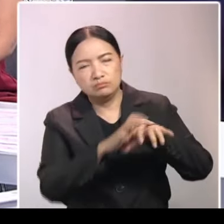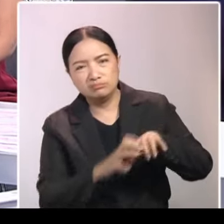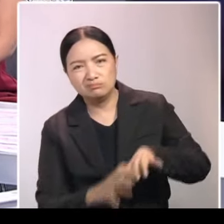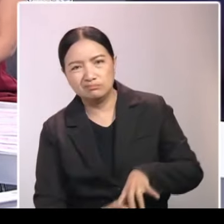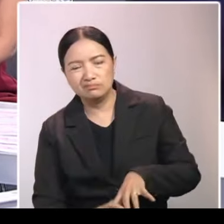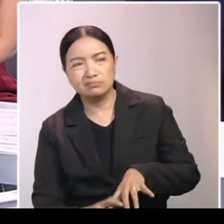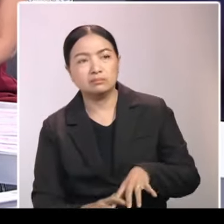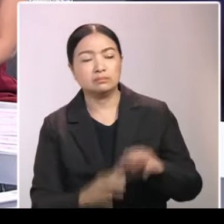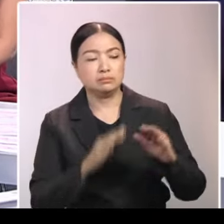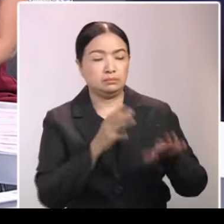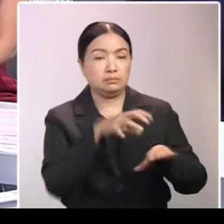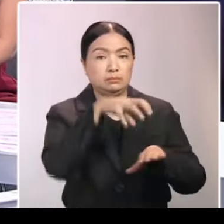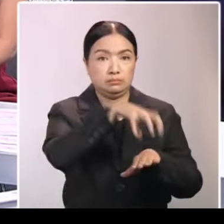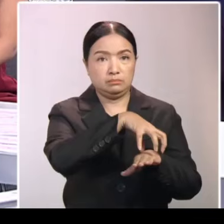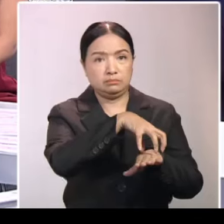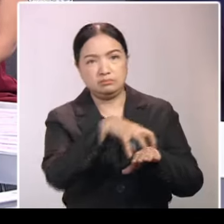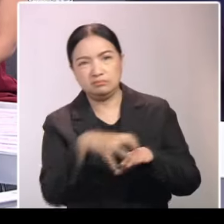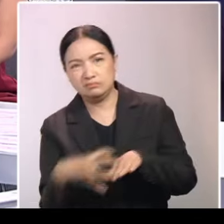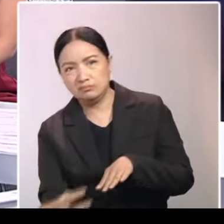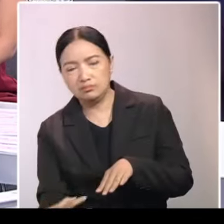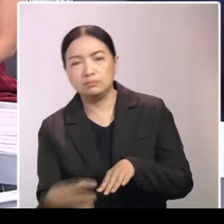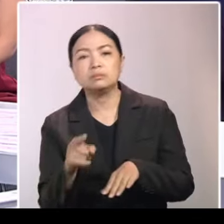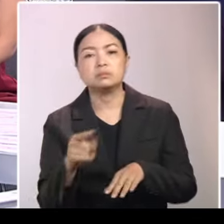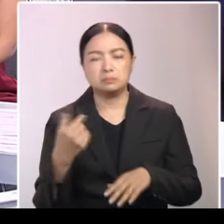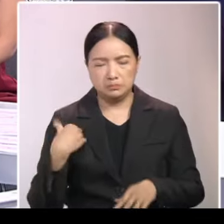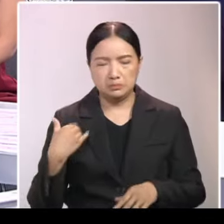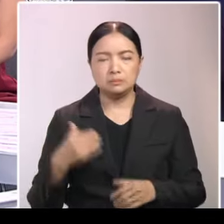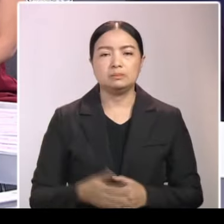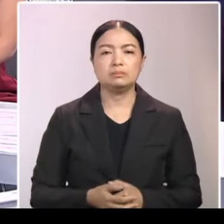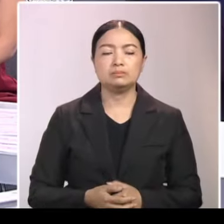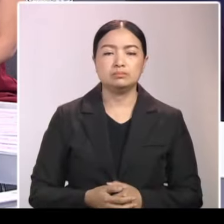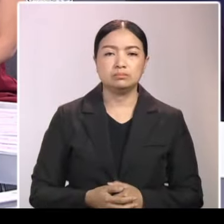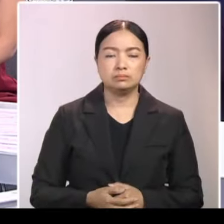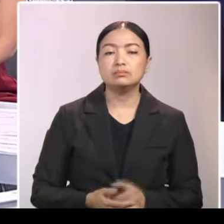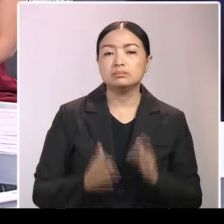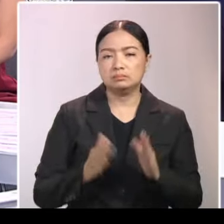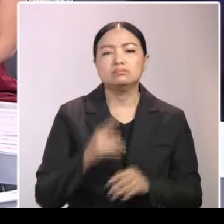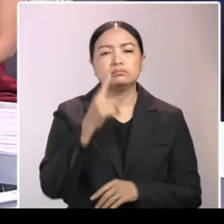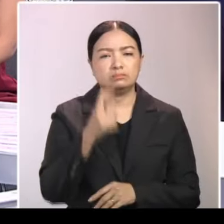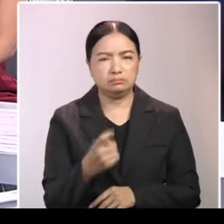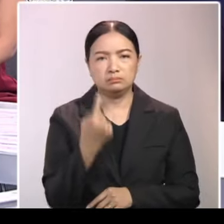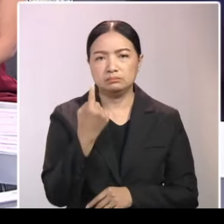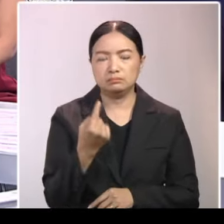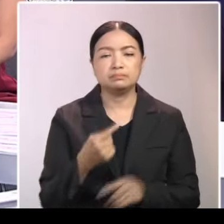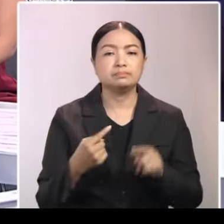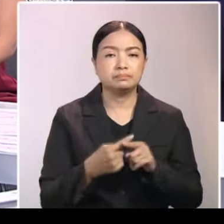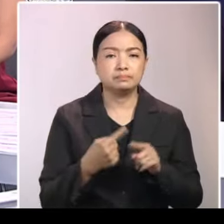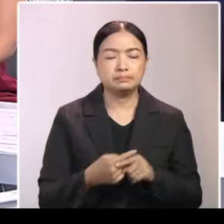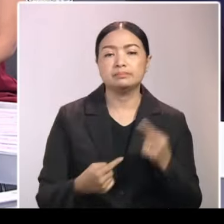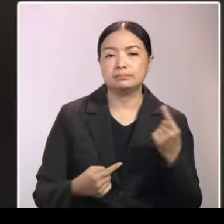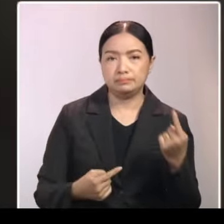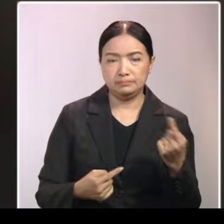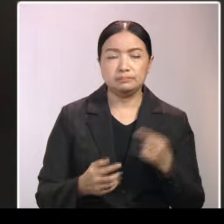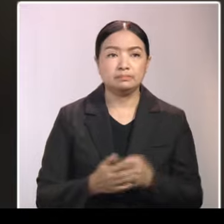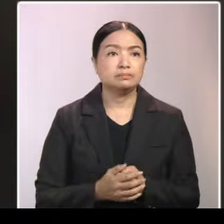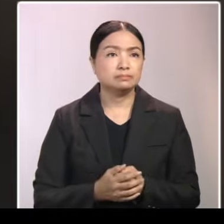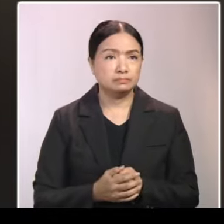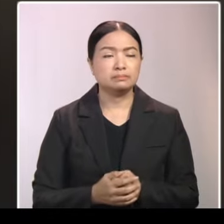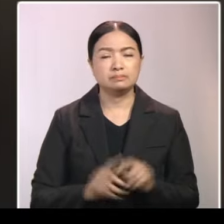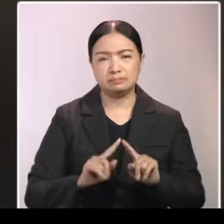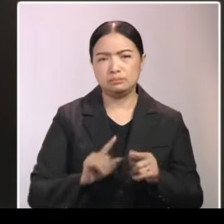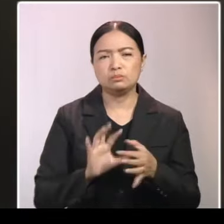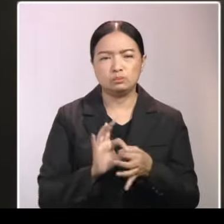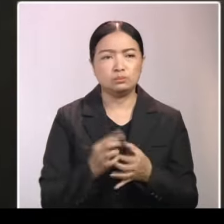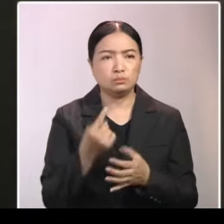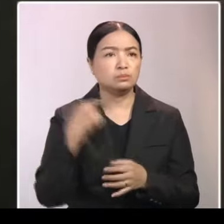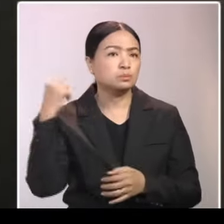ไปแล้วมีบ้านหลังหนึ่งเนี่ยพังทลายลงไปพร้อมกับตลิ่งครับมีผู้ที่เสียชีวิต 1คนแล้วก็บาดเจ็บอีก 1คนแต่ว่าที่น่าเป็น